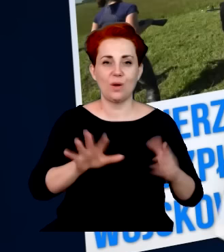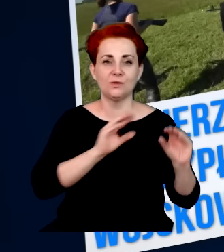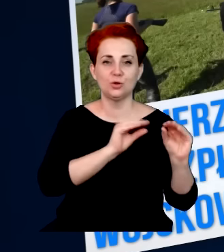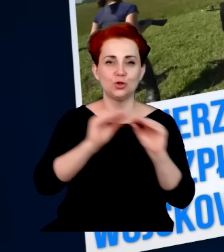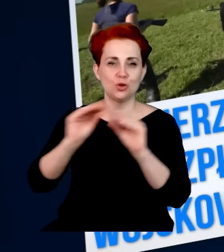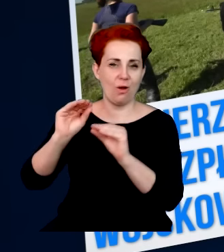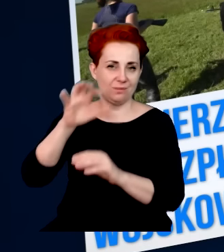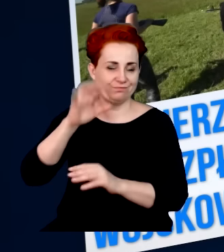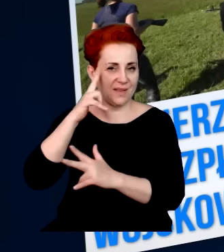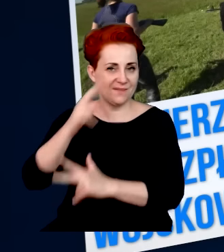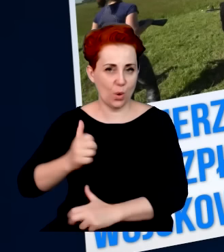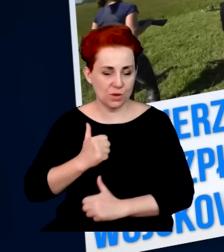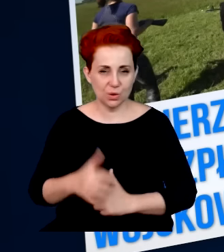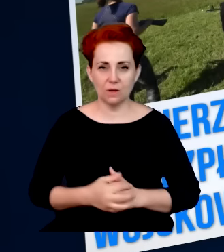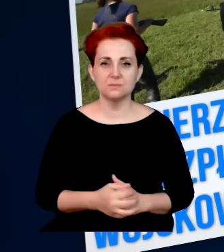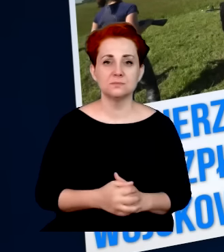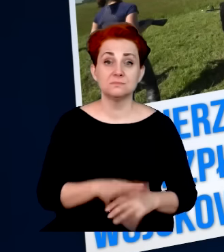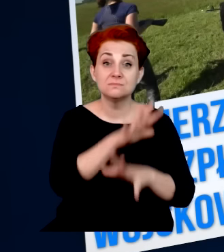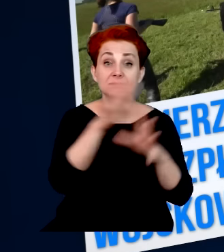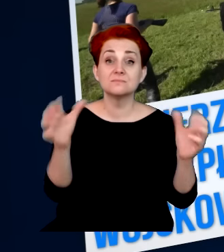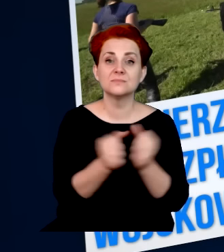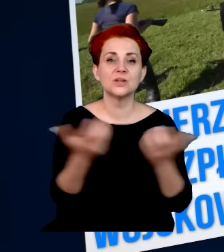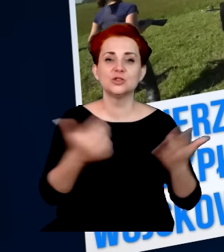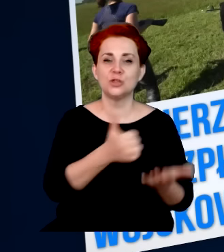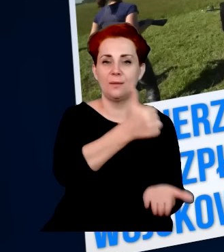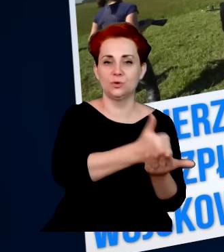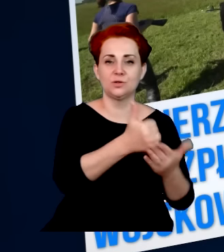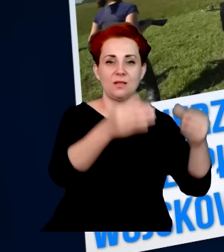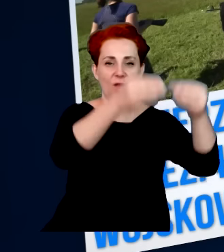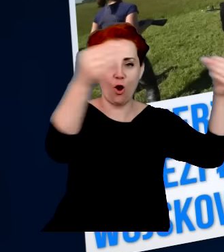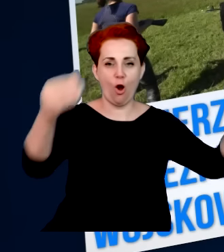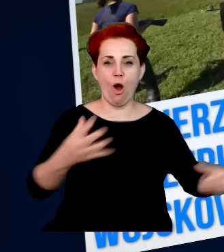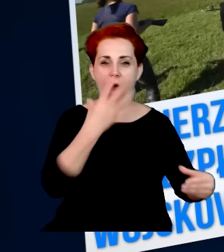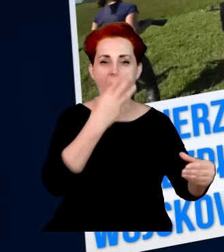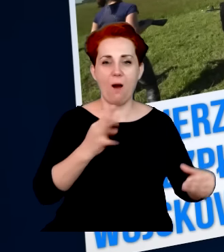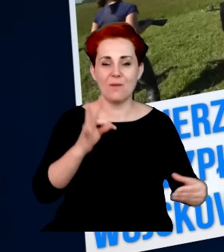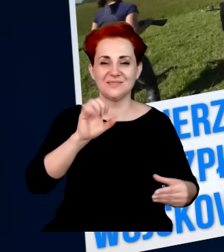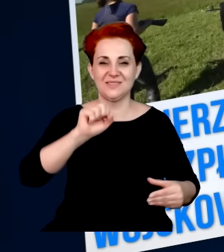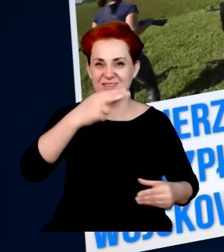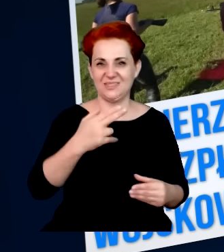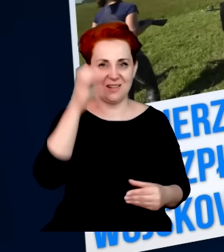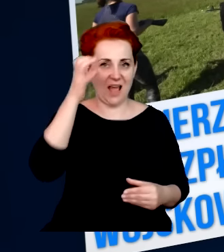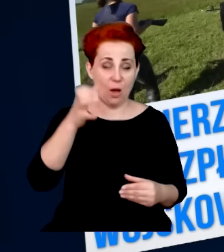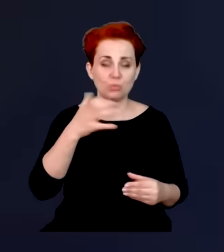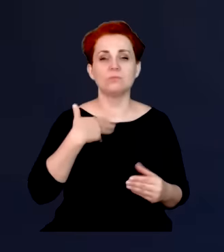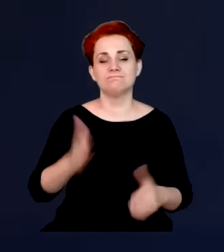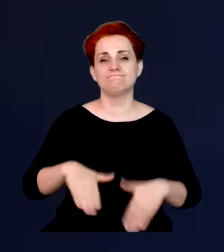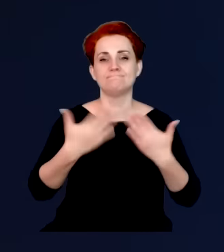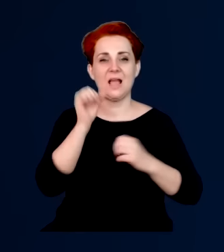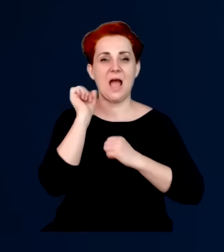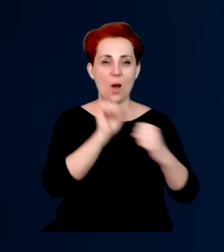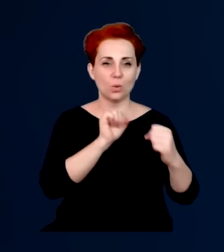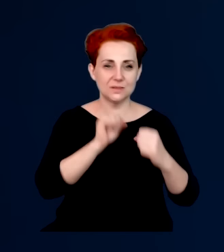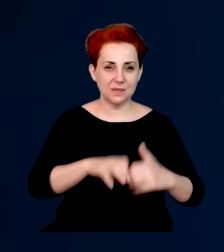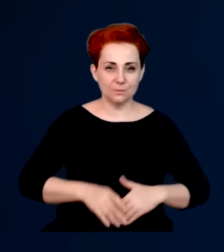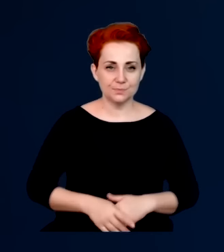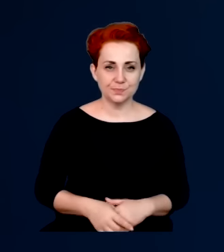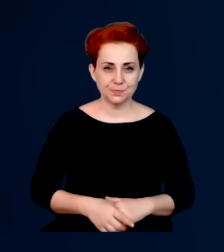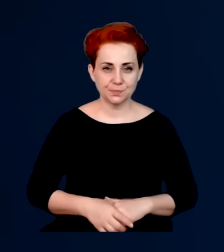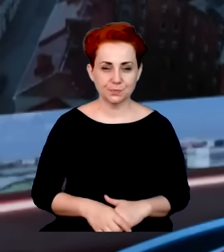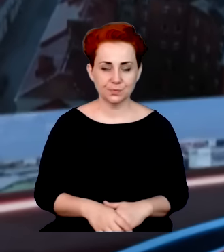wojskowe. Znaleziony na przystanku obraz włoskiego malarza Tyciana wystawiony na aukcję.